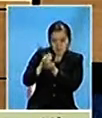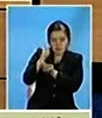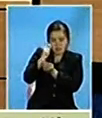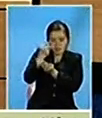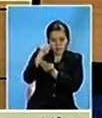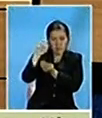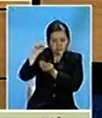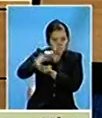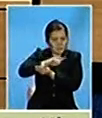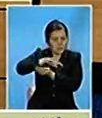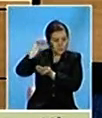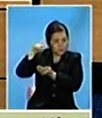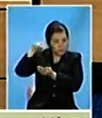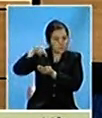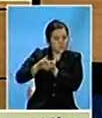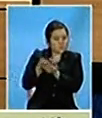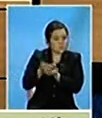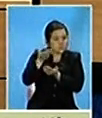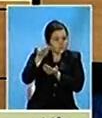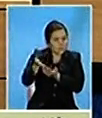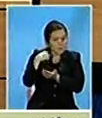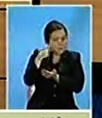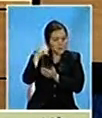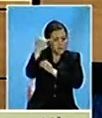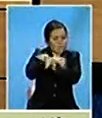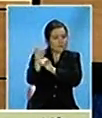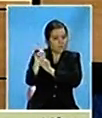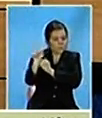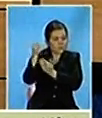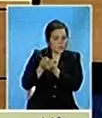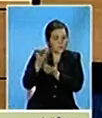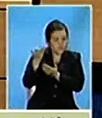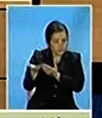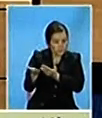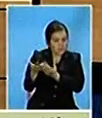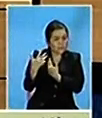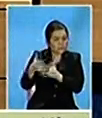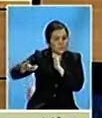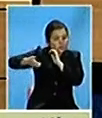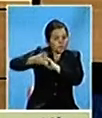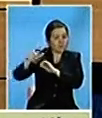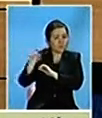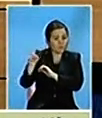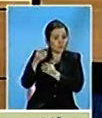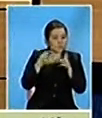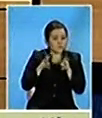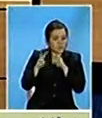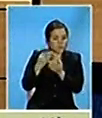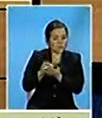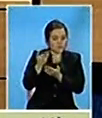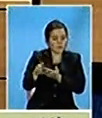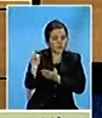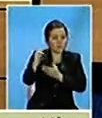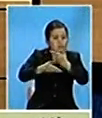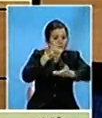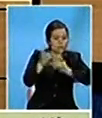งด้วยซ้ำว่าซื้อใครเป็นผู้ซื้อไปแล้วซื้ออย่างไรราคาเท่า